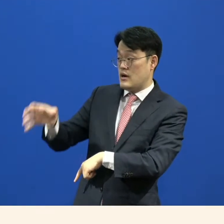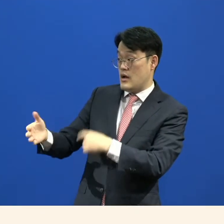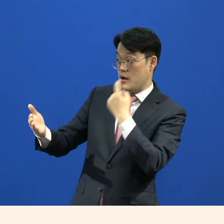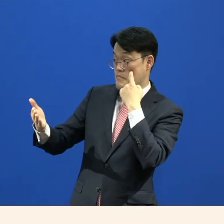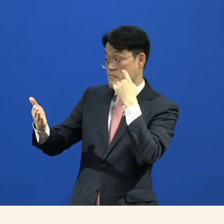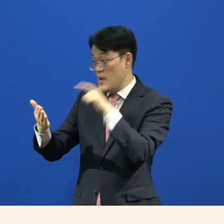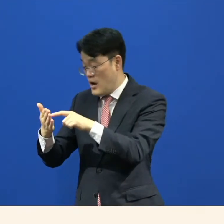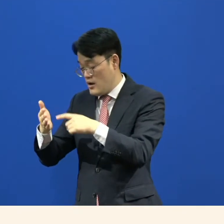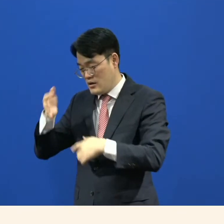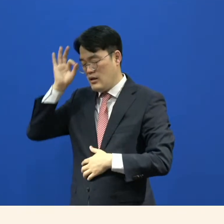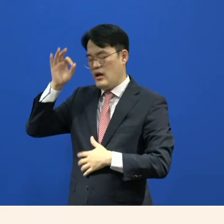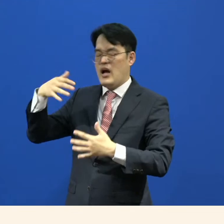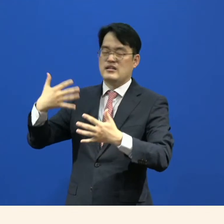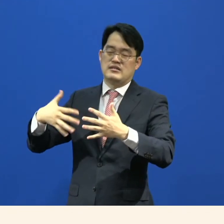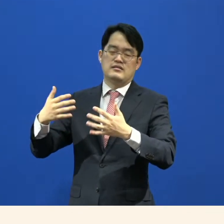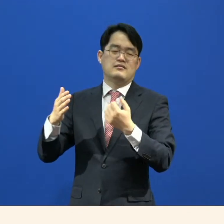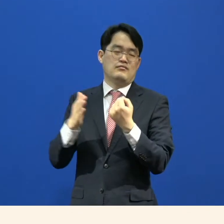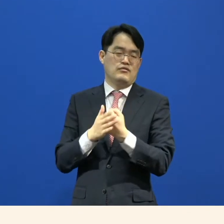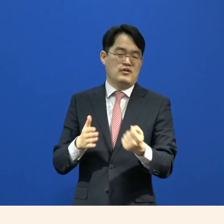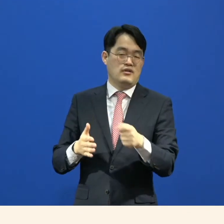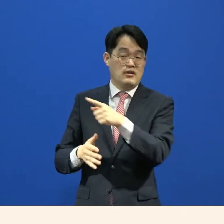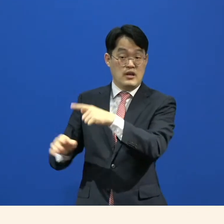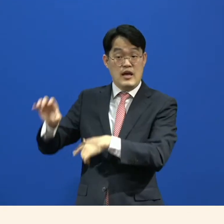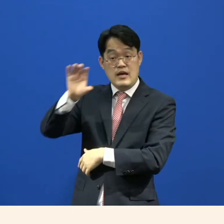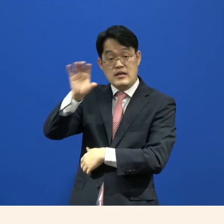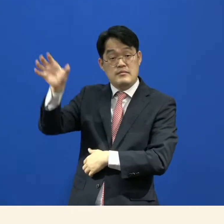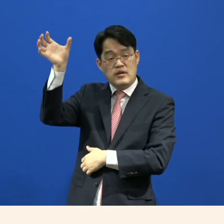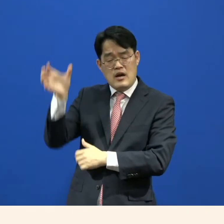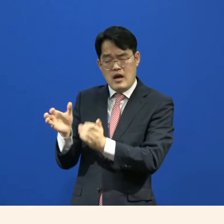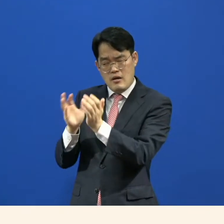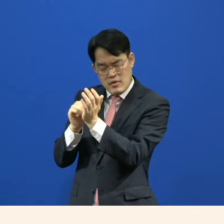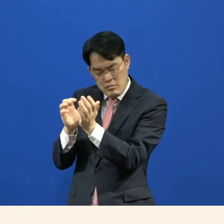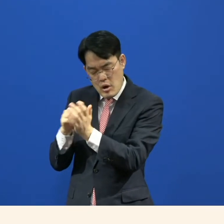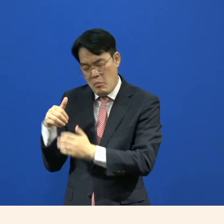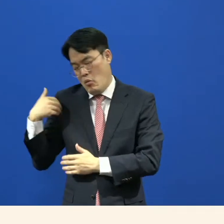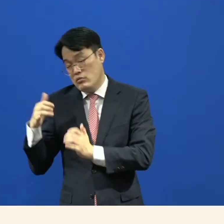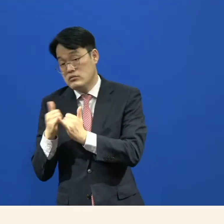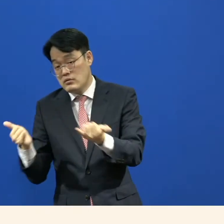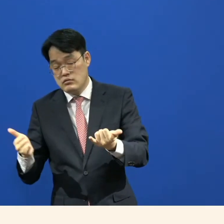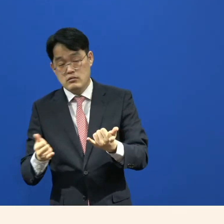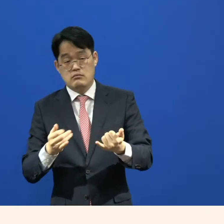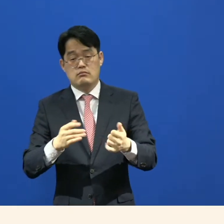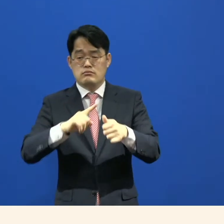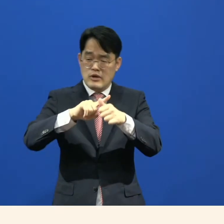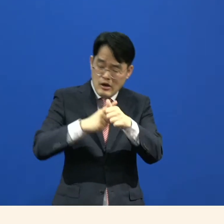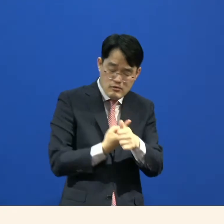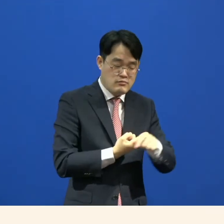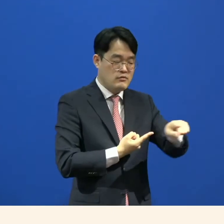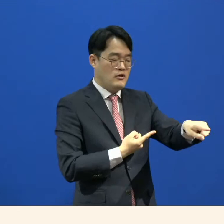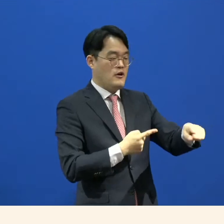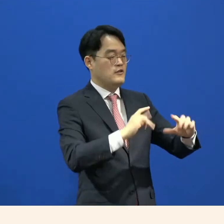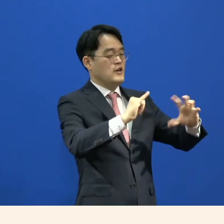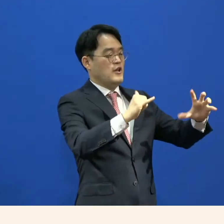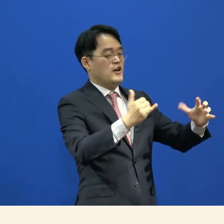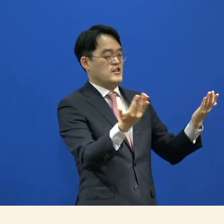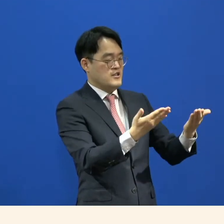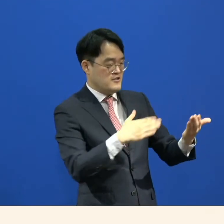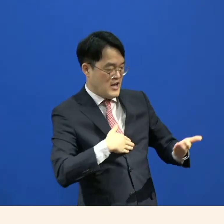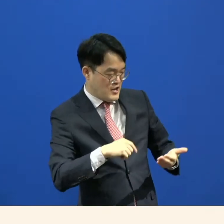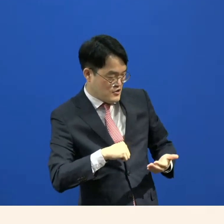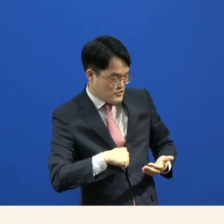십자가 안에 감추인 비밀을 알지 못하는 사람들은 세상의 것들을 자랑할 수밖에 없습니다. 자기의 노력과